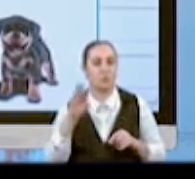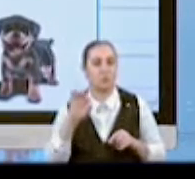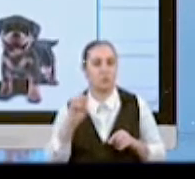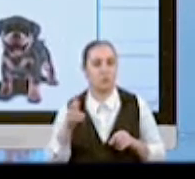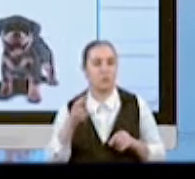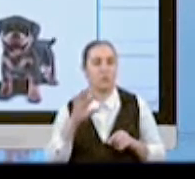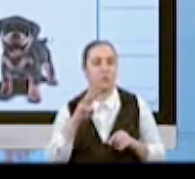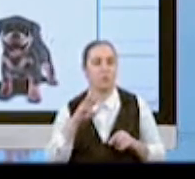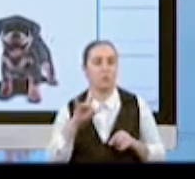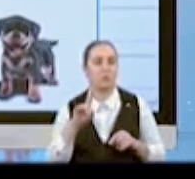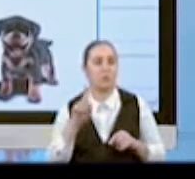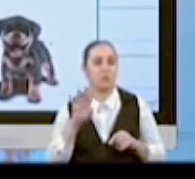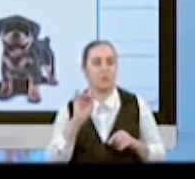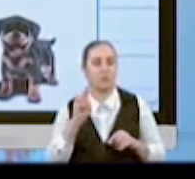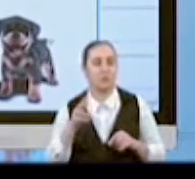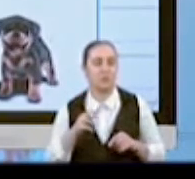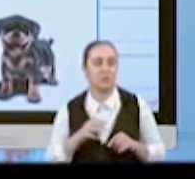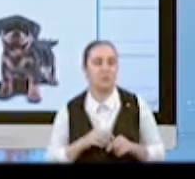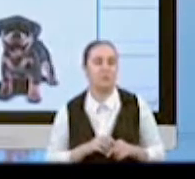и «Мурзик».